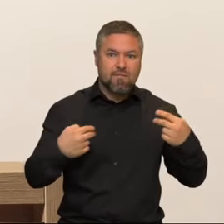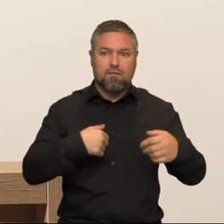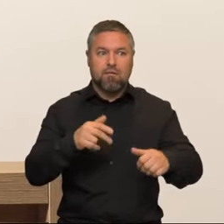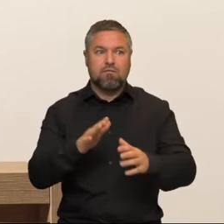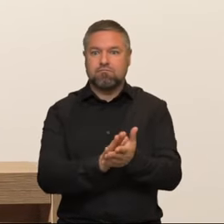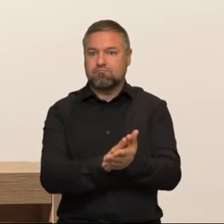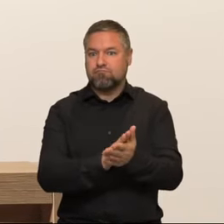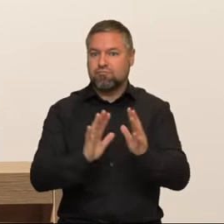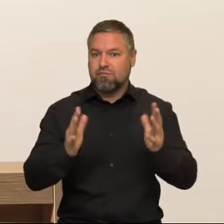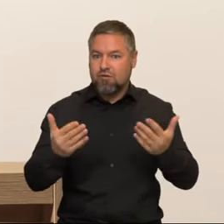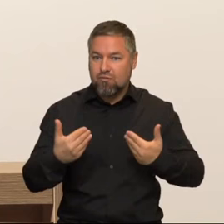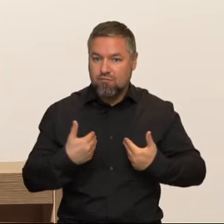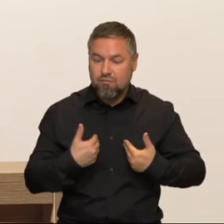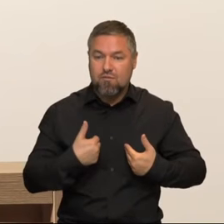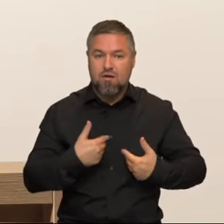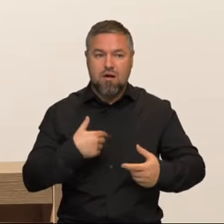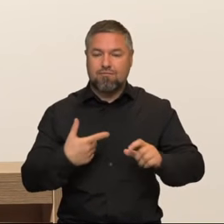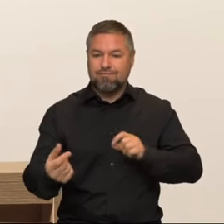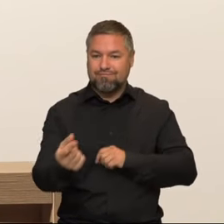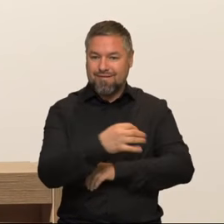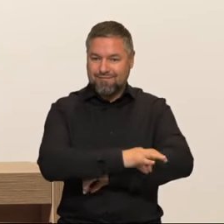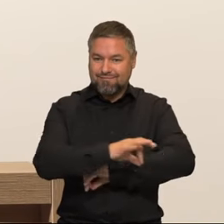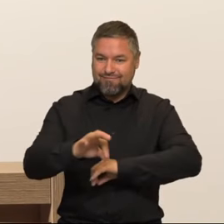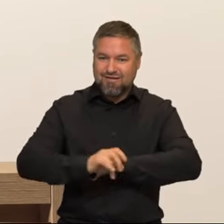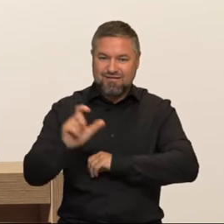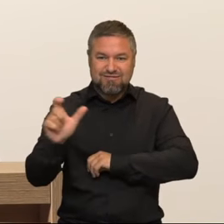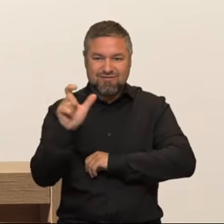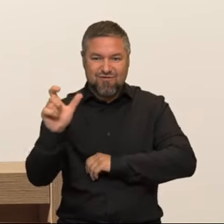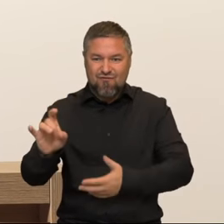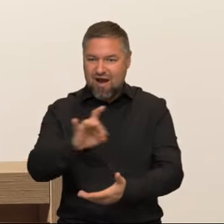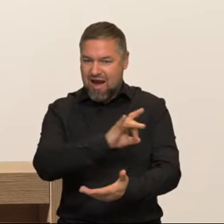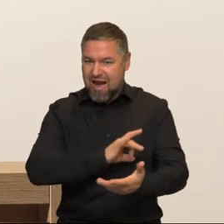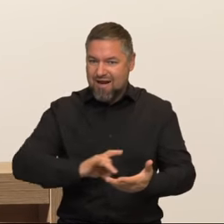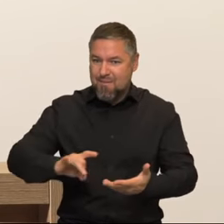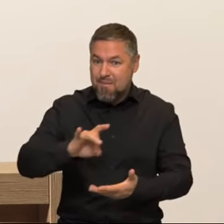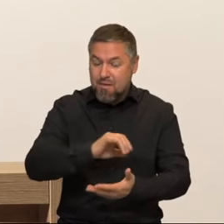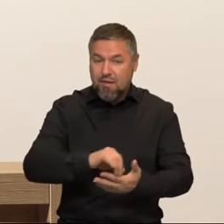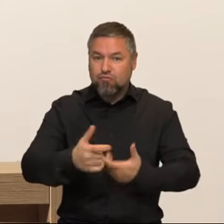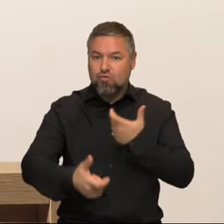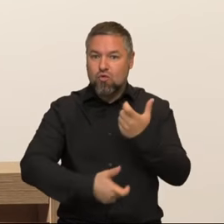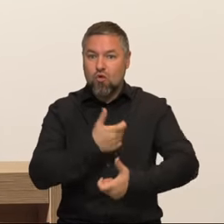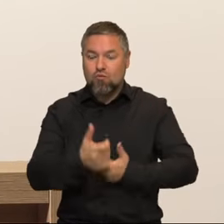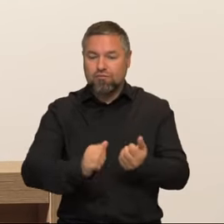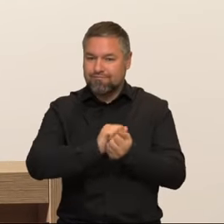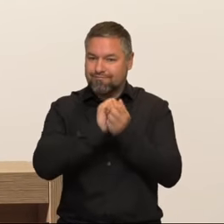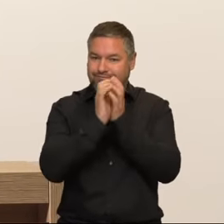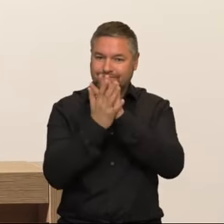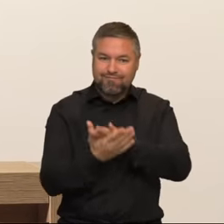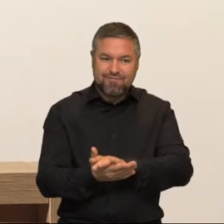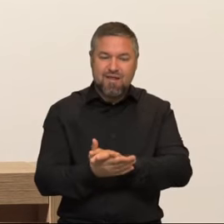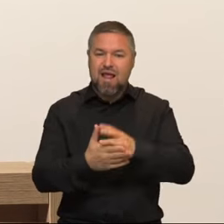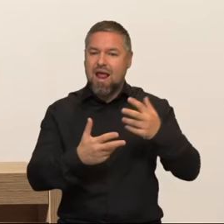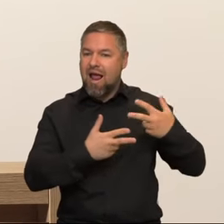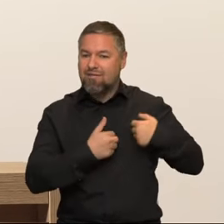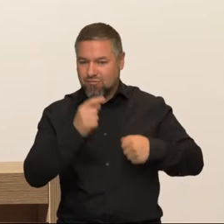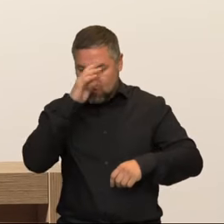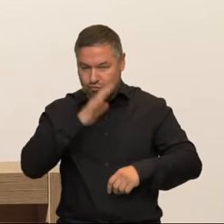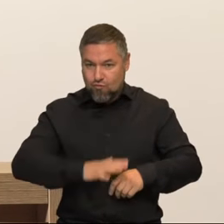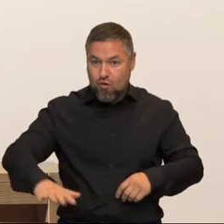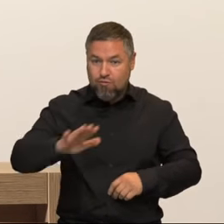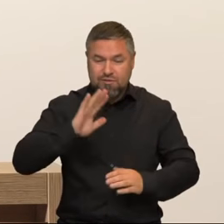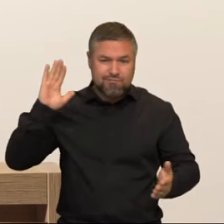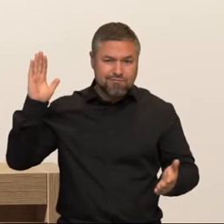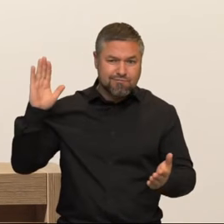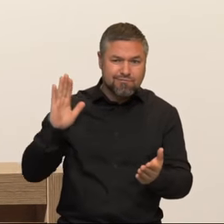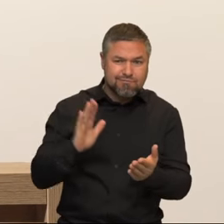docenione. Zostaliśmy partnerem projektu Cyfrowa Gmina, który prowadzi do transformacji administracji publicznej i